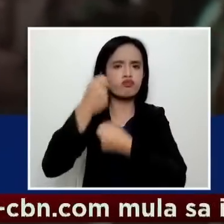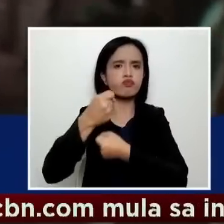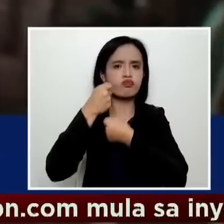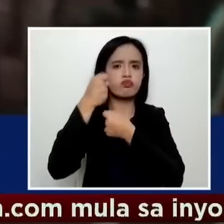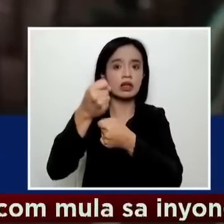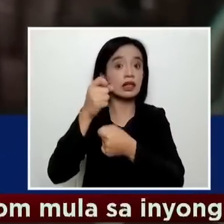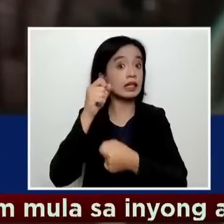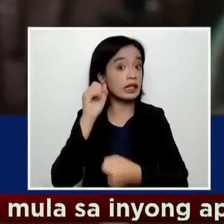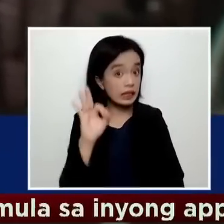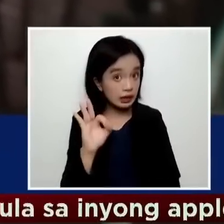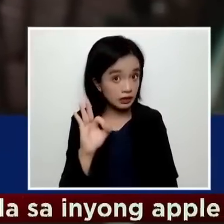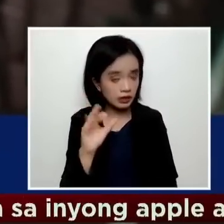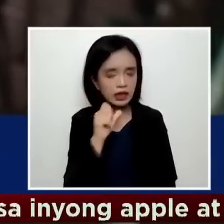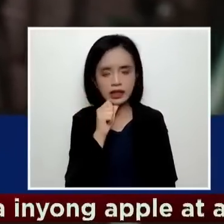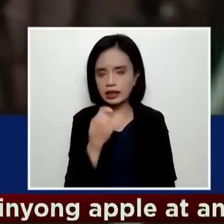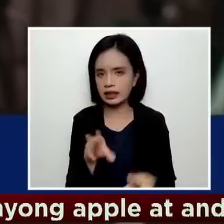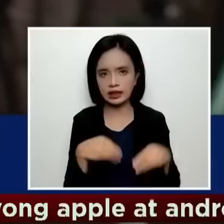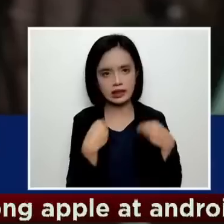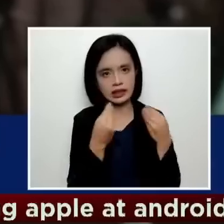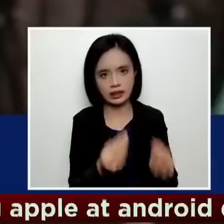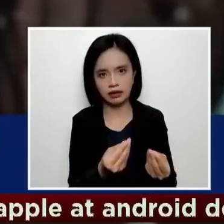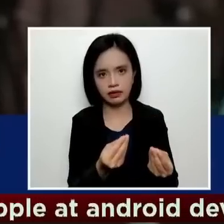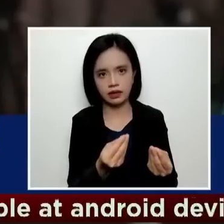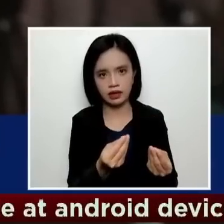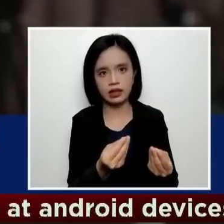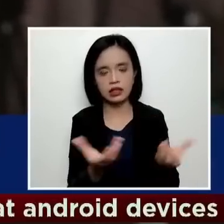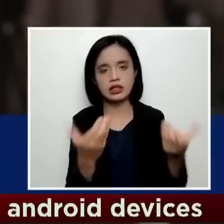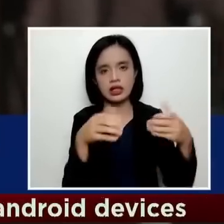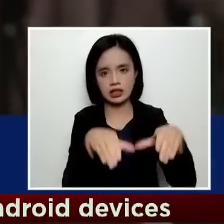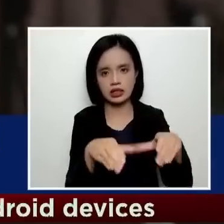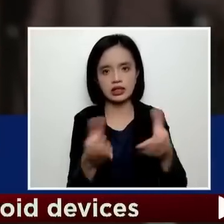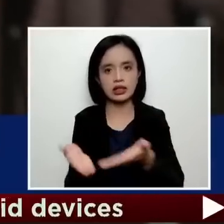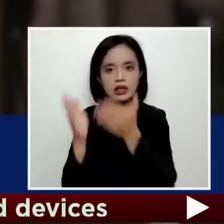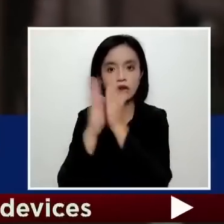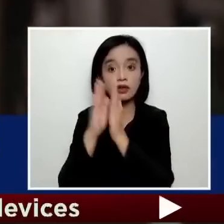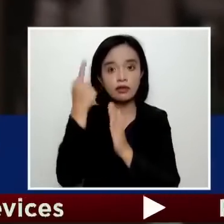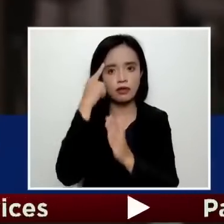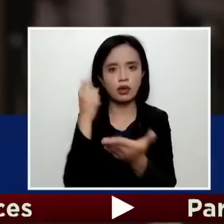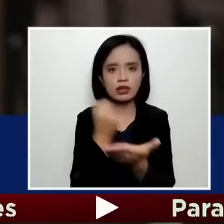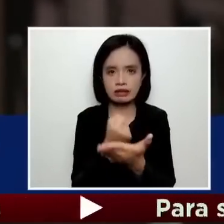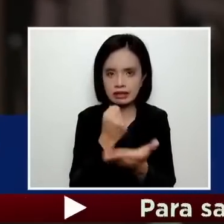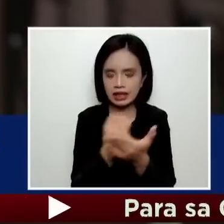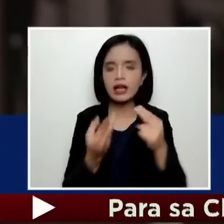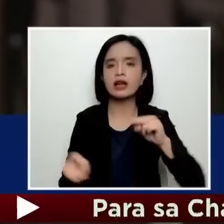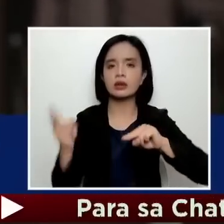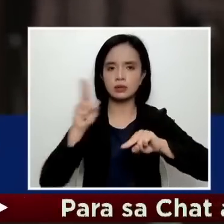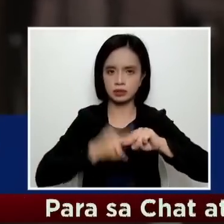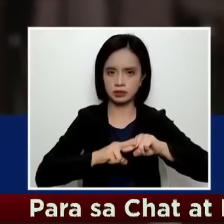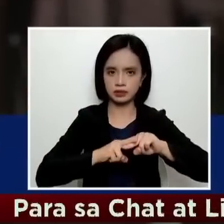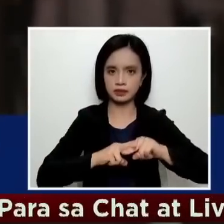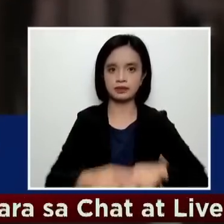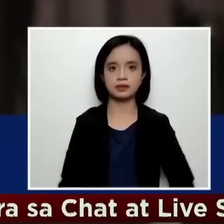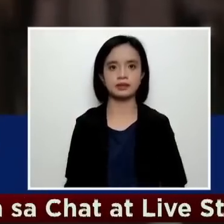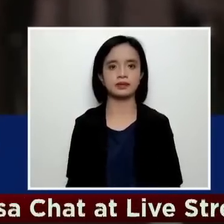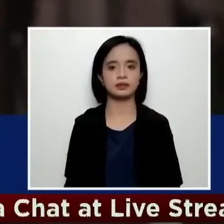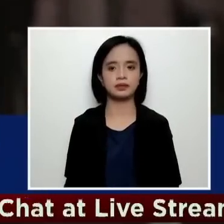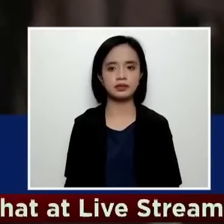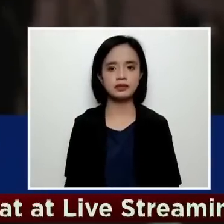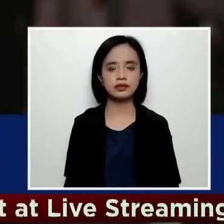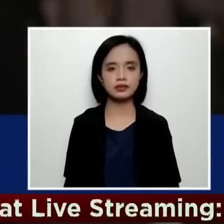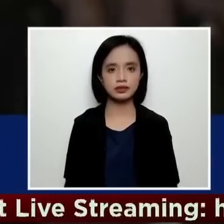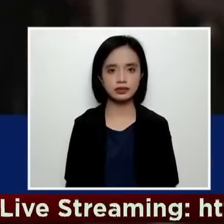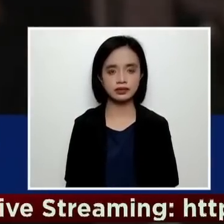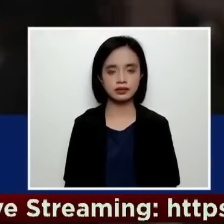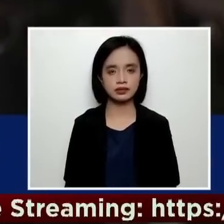hindi napagbigyan ang kanilang kahilingan para sa aumento sa sahod. Zen Hernandez, ABS-CBN